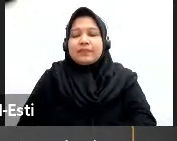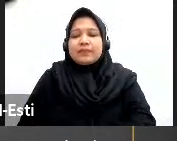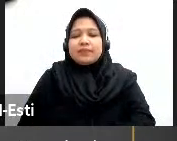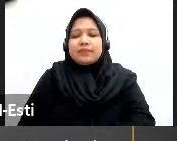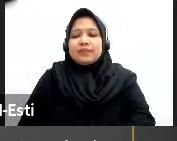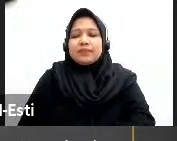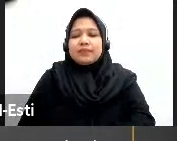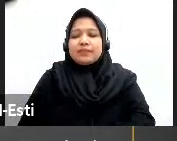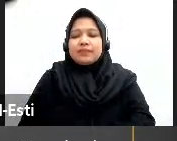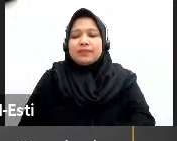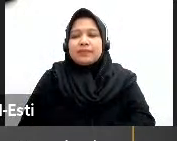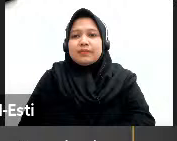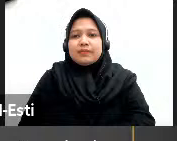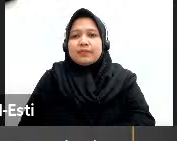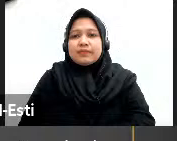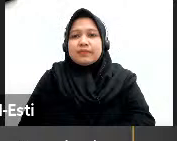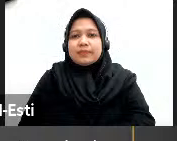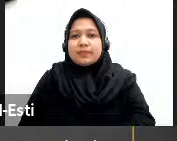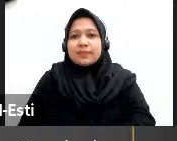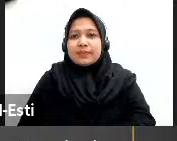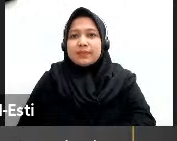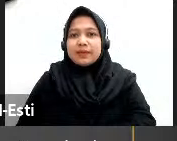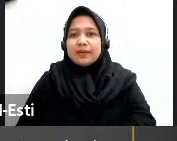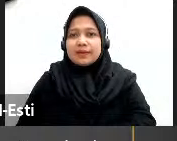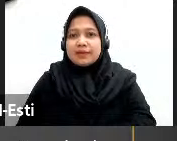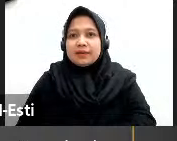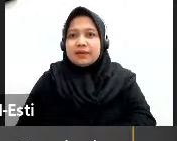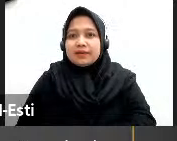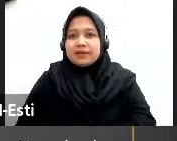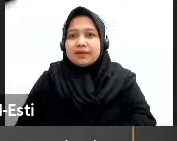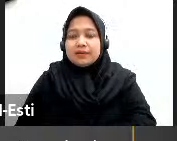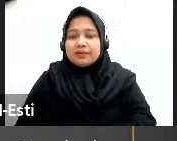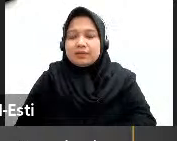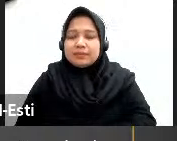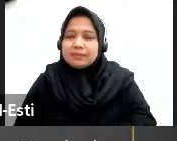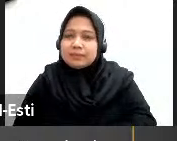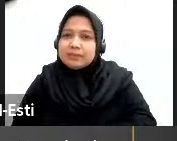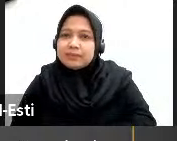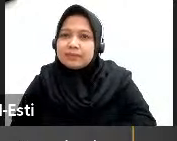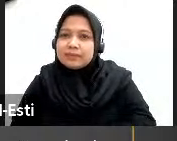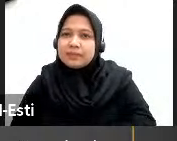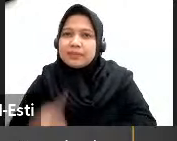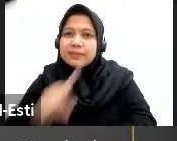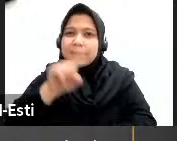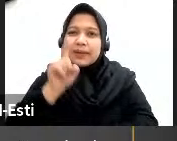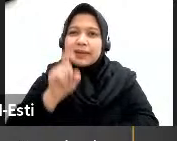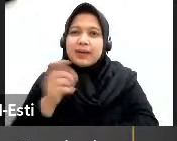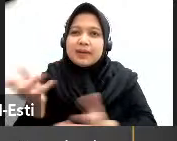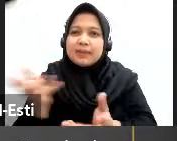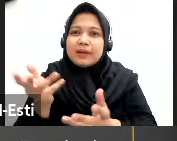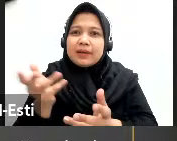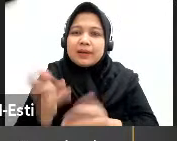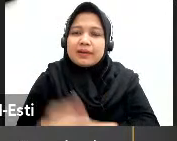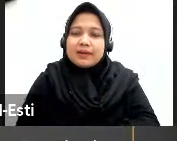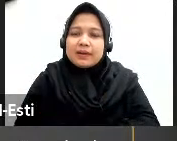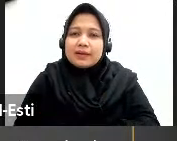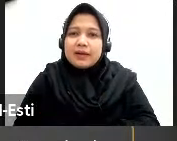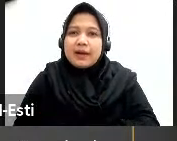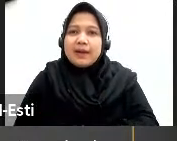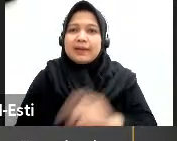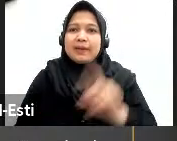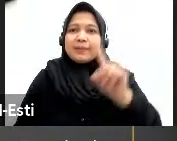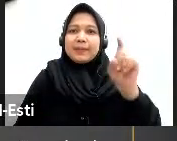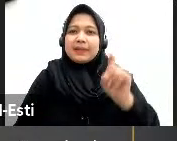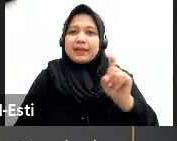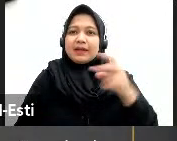jadi jawaban penutup yang kita soalnya pertanyaan yang mana ya Ini ada dua pertanyaan